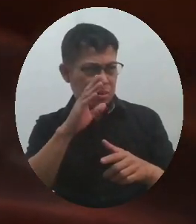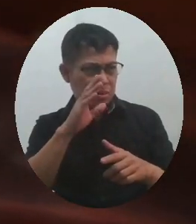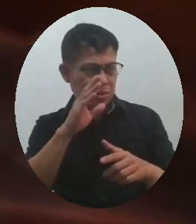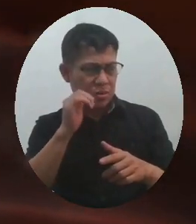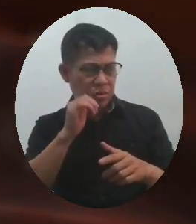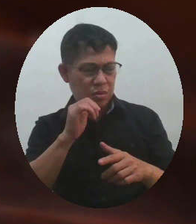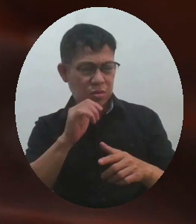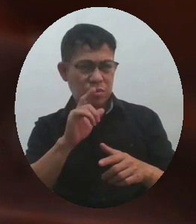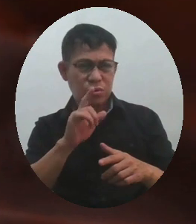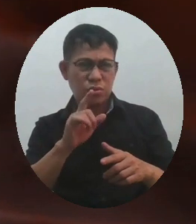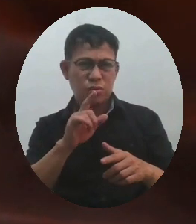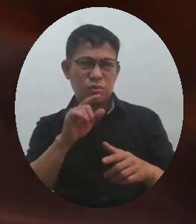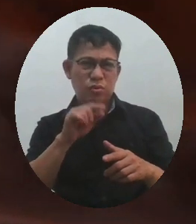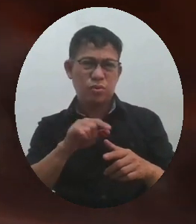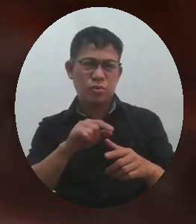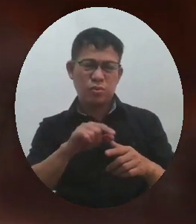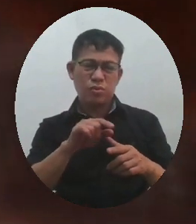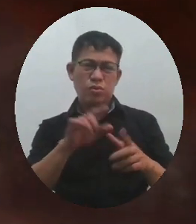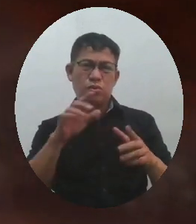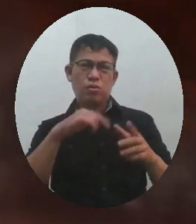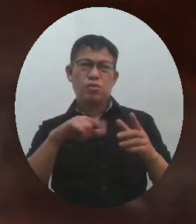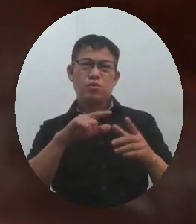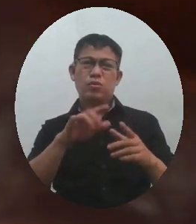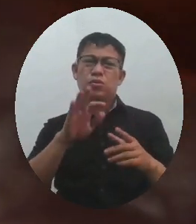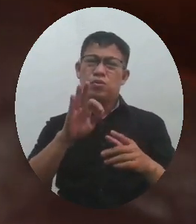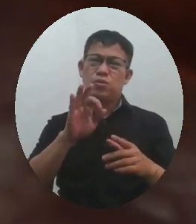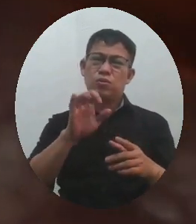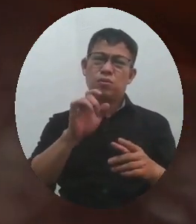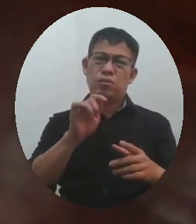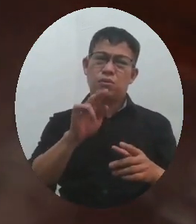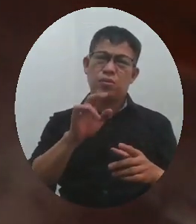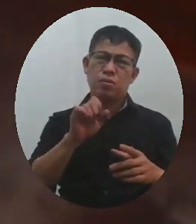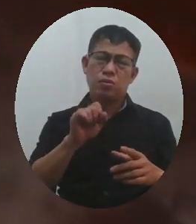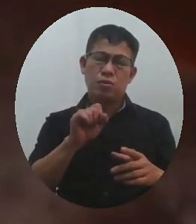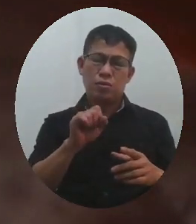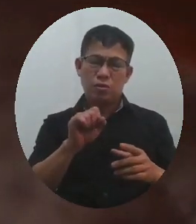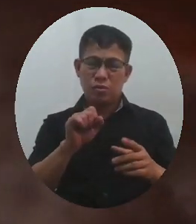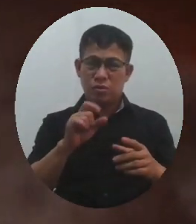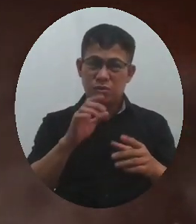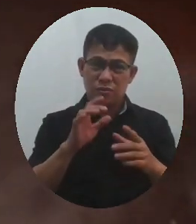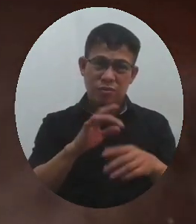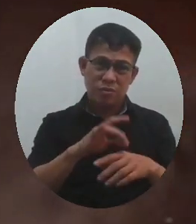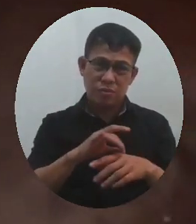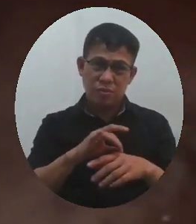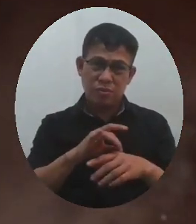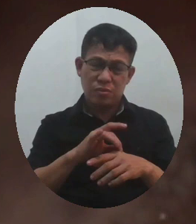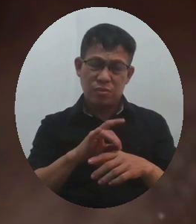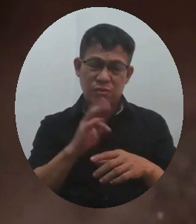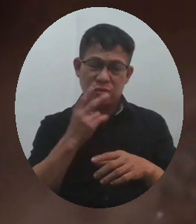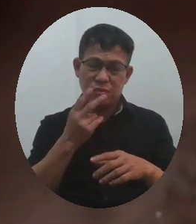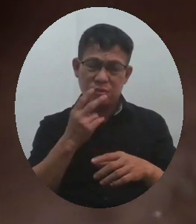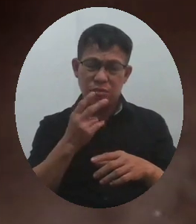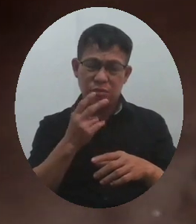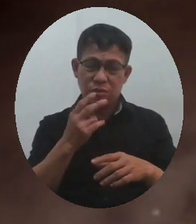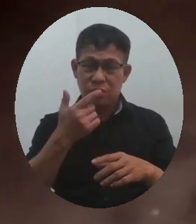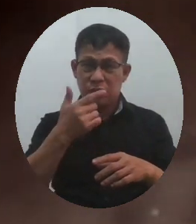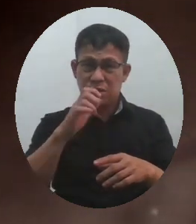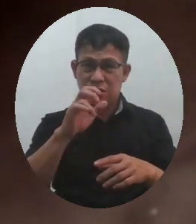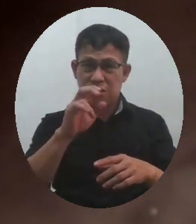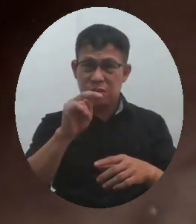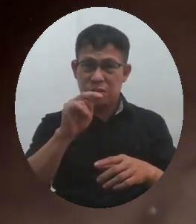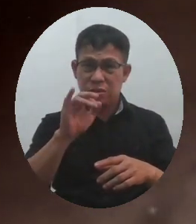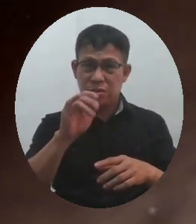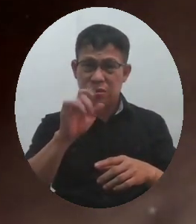bata. Parehong nagmula sa isang tissue sa fetus ang male and female reproductive organs